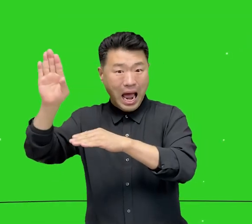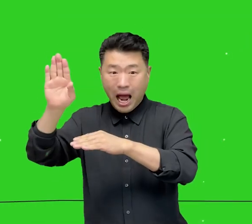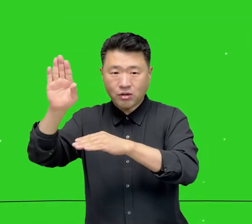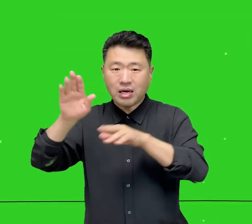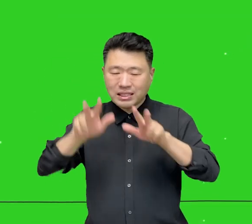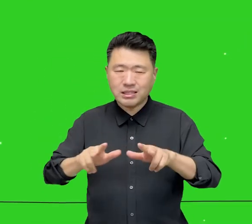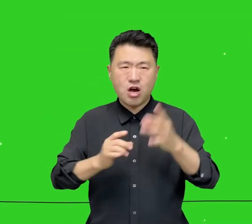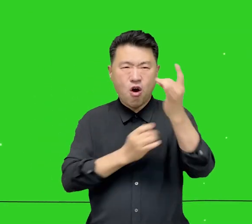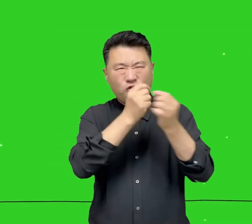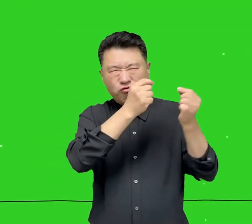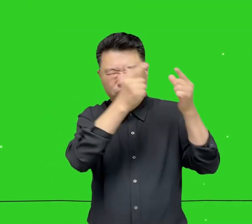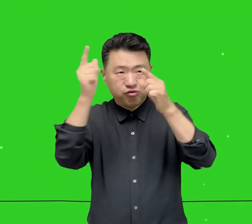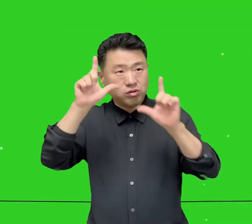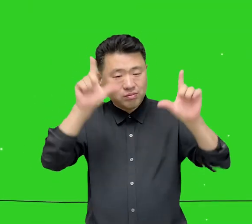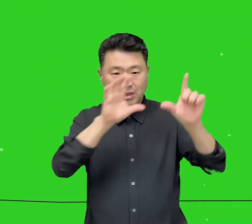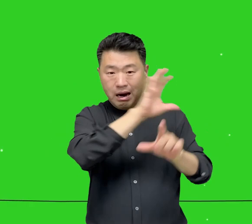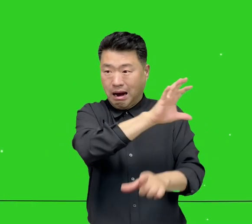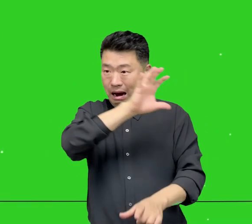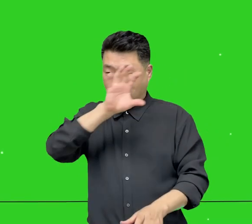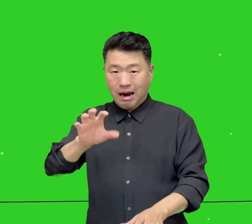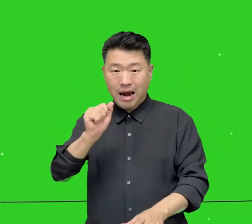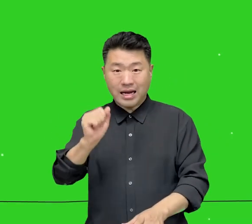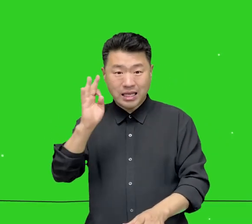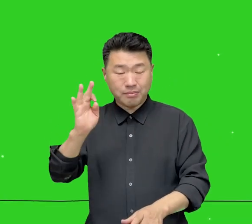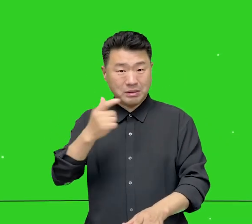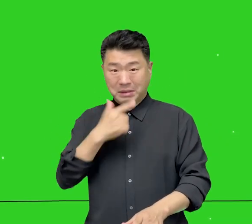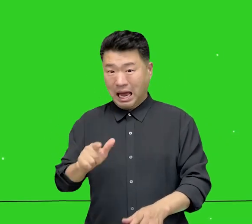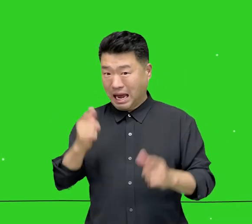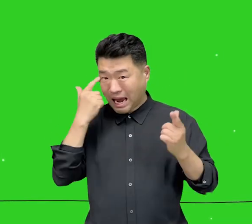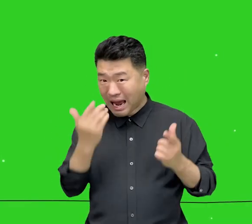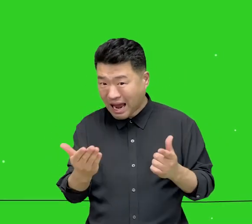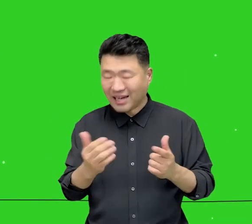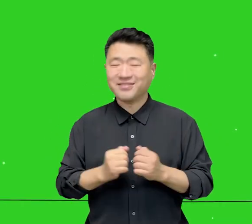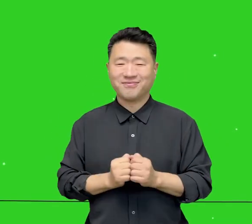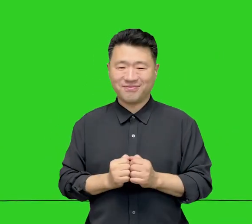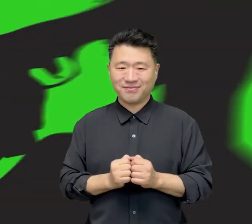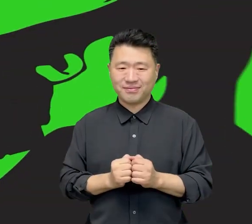아니라 현재의 우주 작업을 배경으로 해서 SF가 아니다.